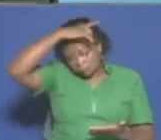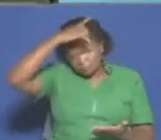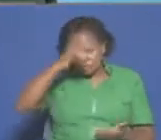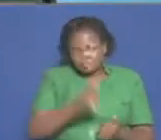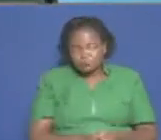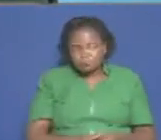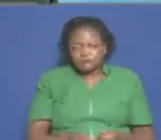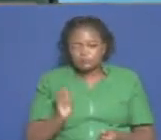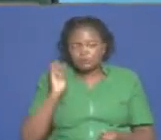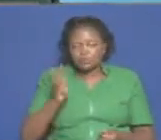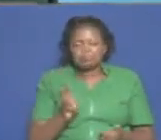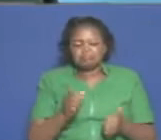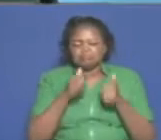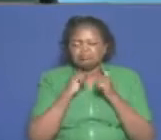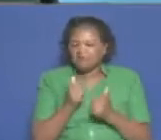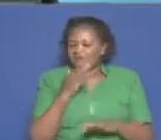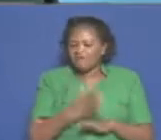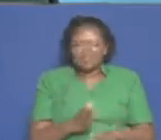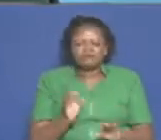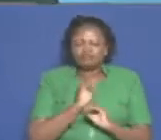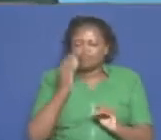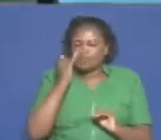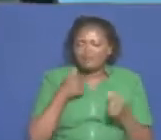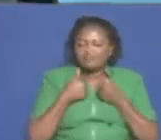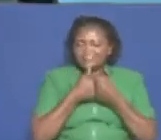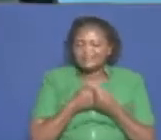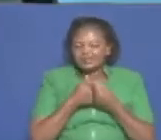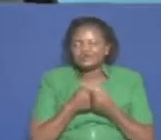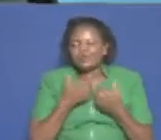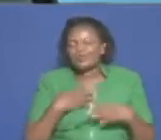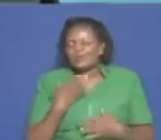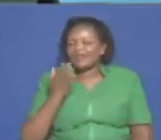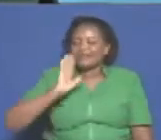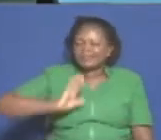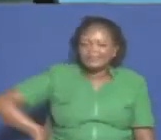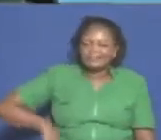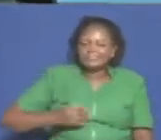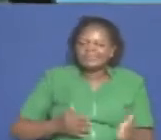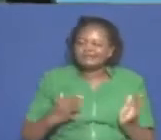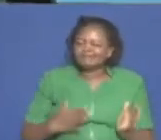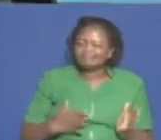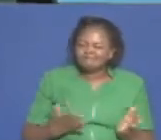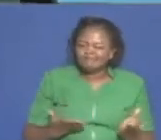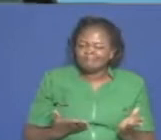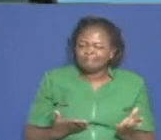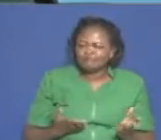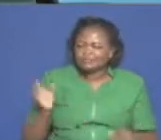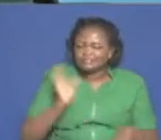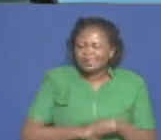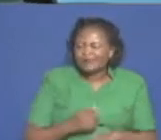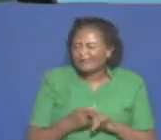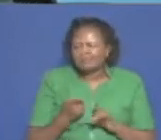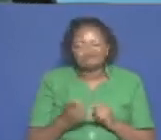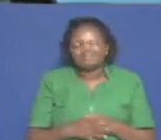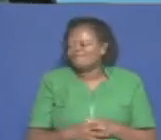ambazo zinastahili. Maanake kutakuwa pengine na ile changamoto ya wale ambao walichelewa, wanajaribu kukimbia na wakati wa mwisho pengine kupata vile